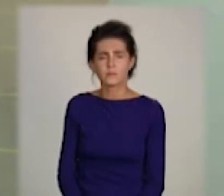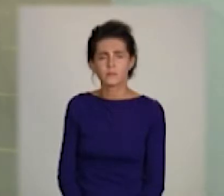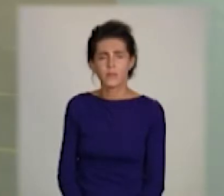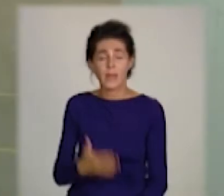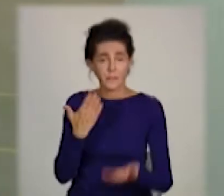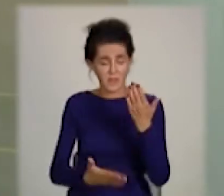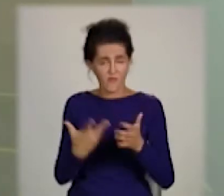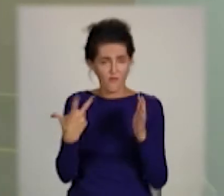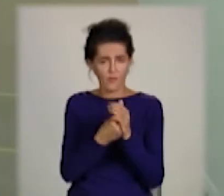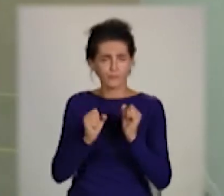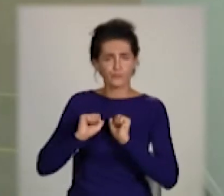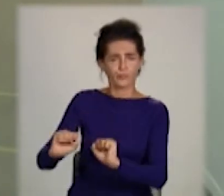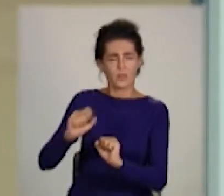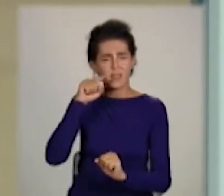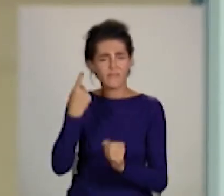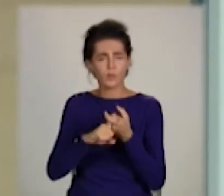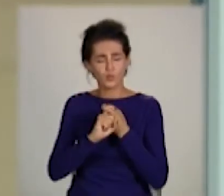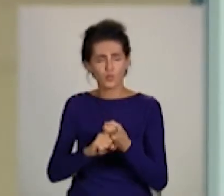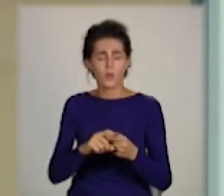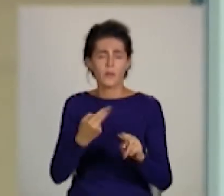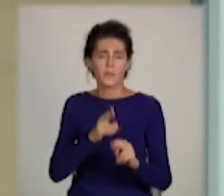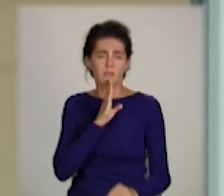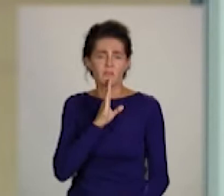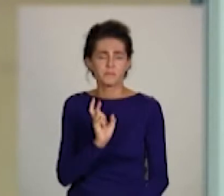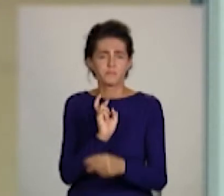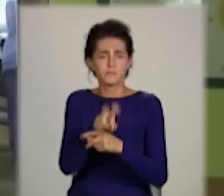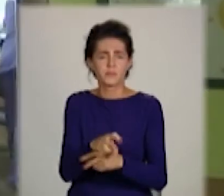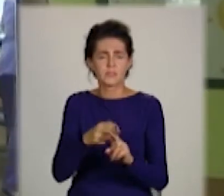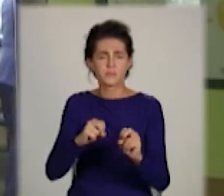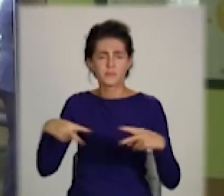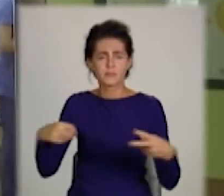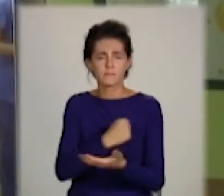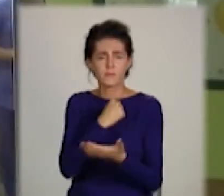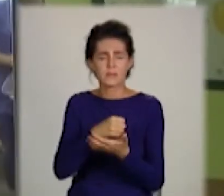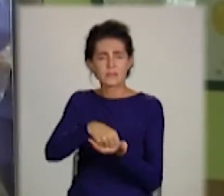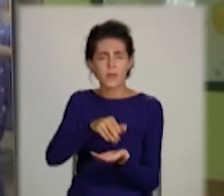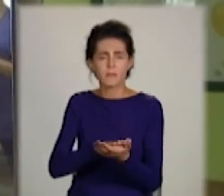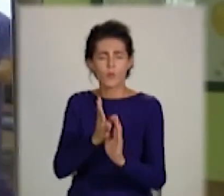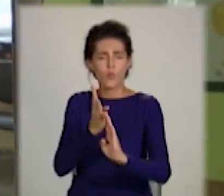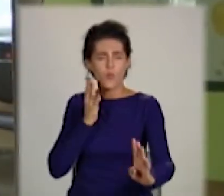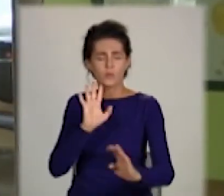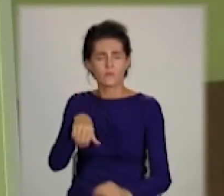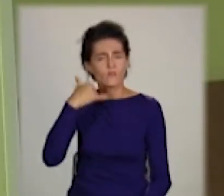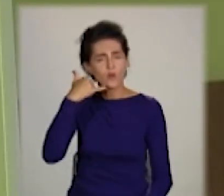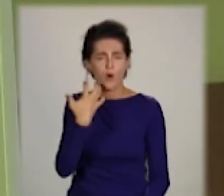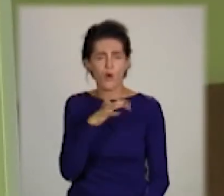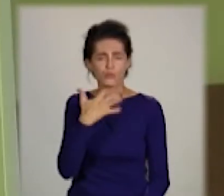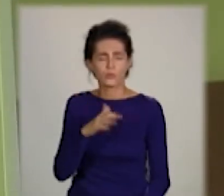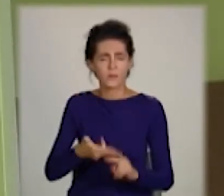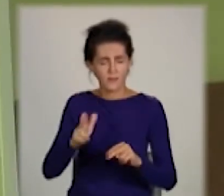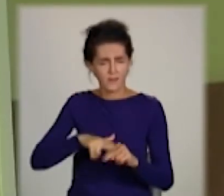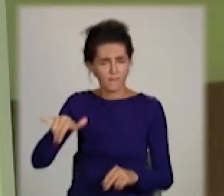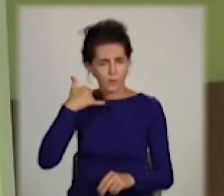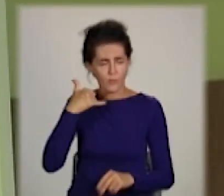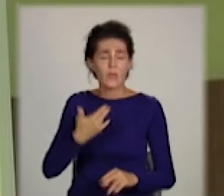Аби вакцинуватися від коронавірусу, Крістіна прийшла до амбулаторії. Щоб записатись до черги, зателефонувала на гарячу лінію.